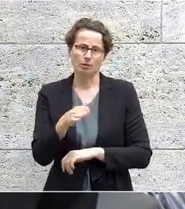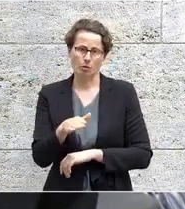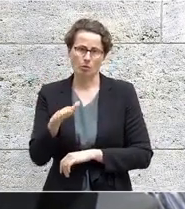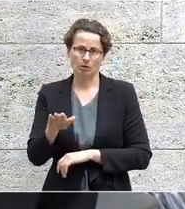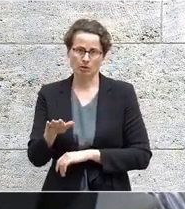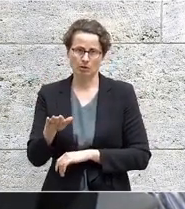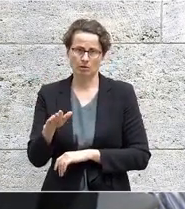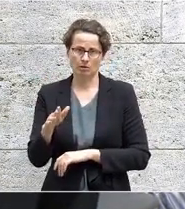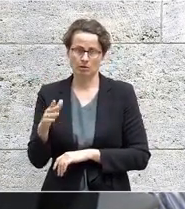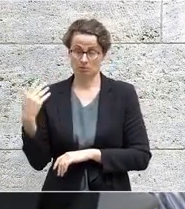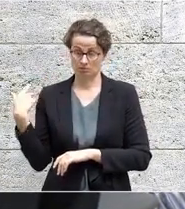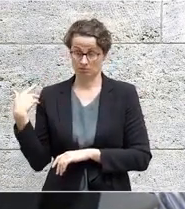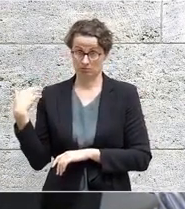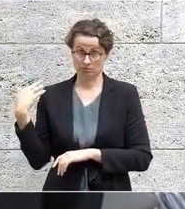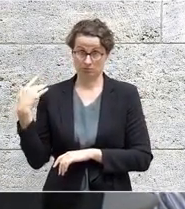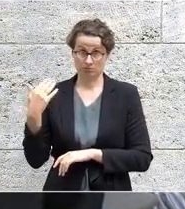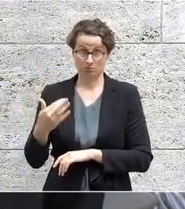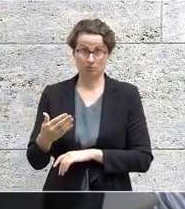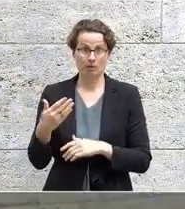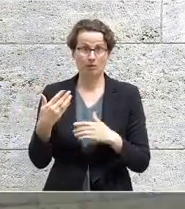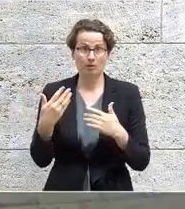beispiellos in ihrer Dimension.